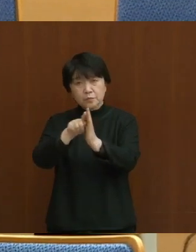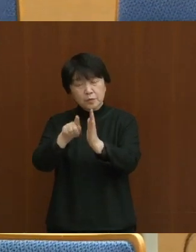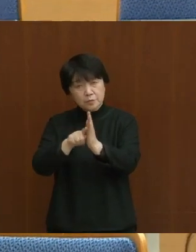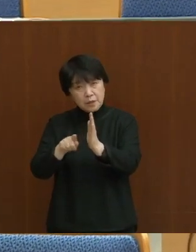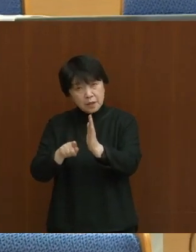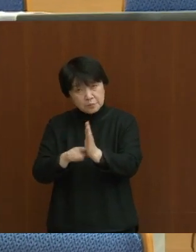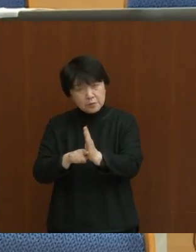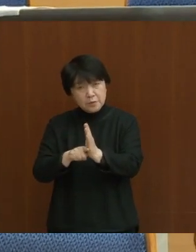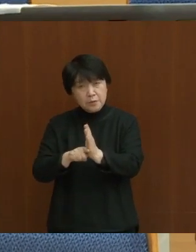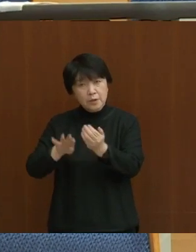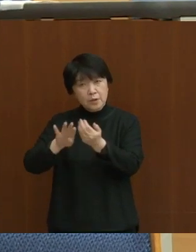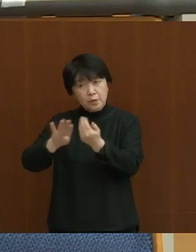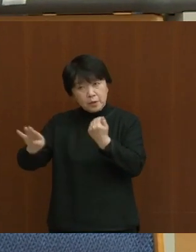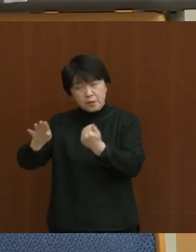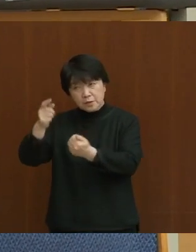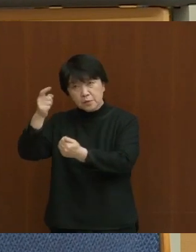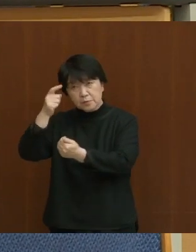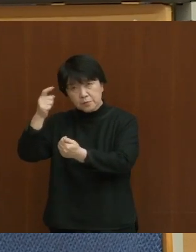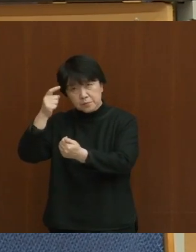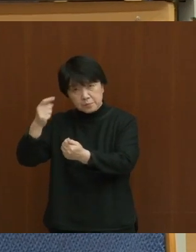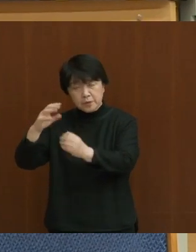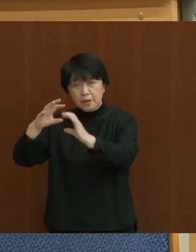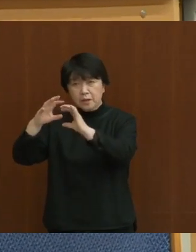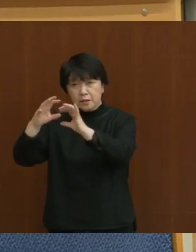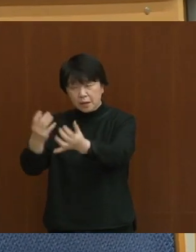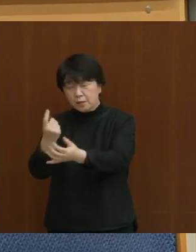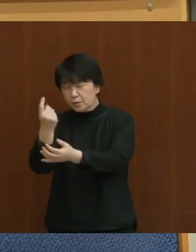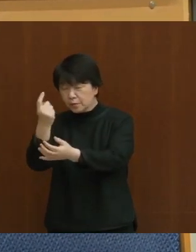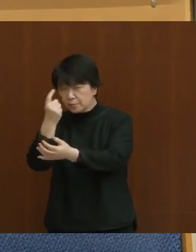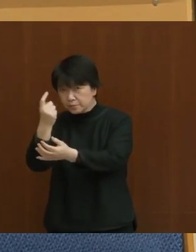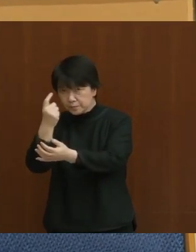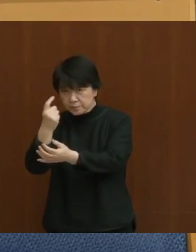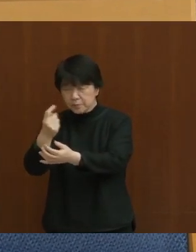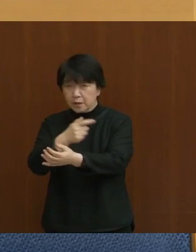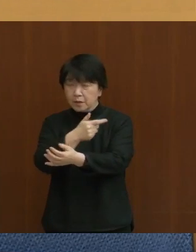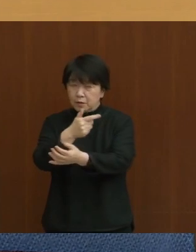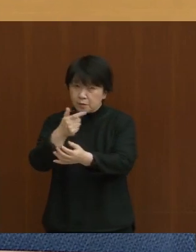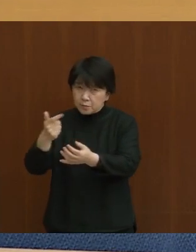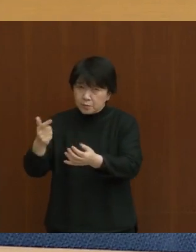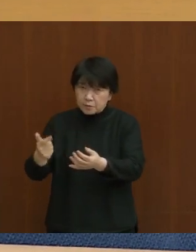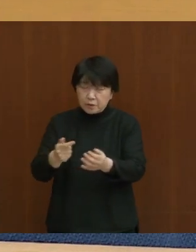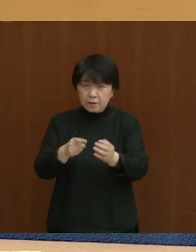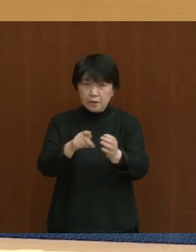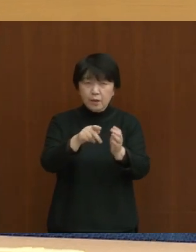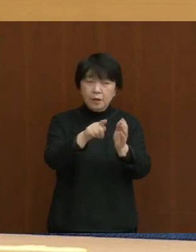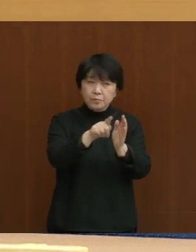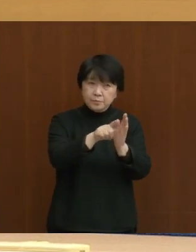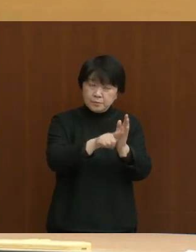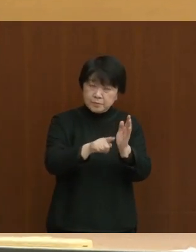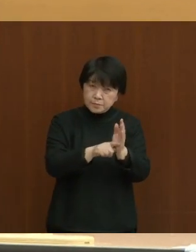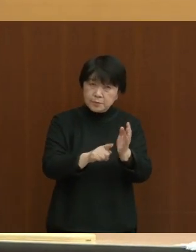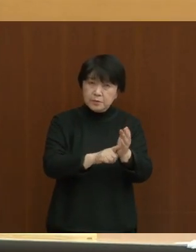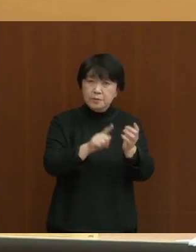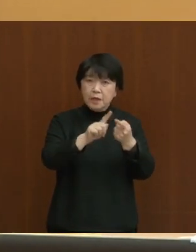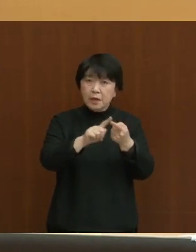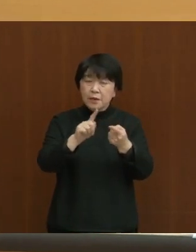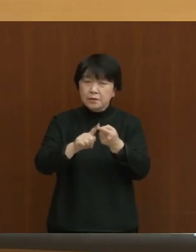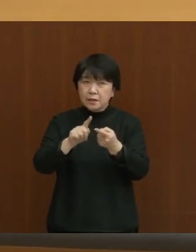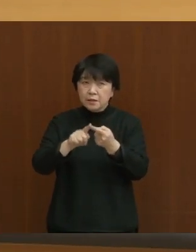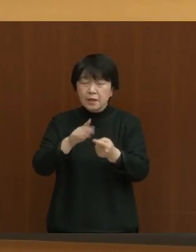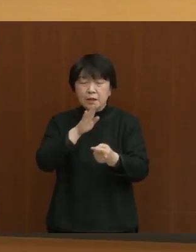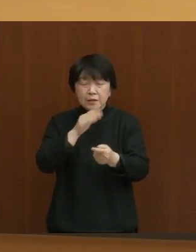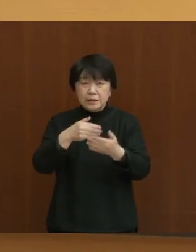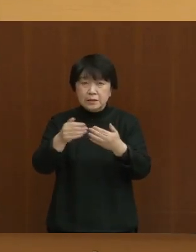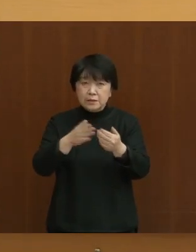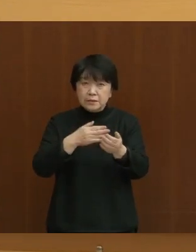ンシップや海外留学、研修等多様なプログラムを通じた実践活動を通じて